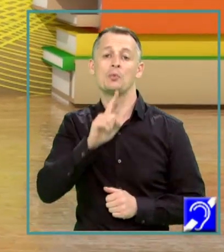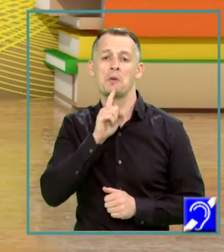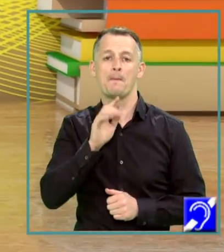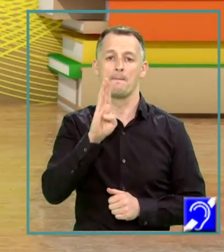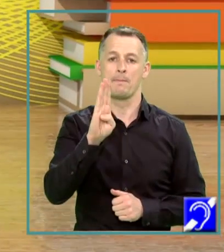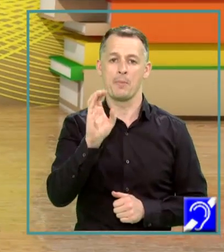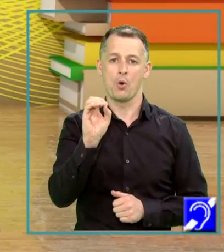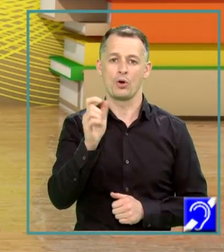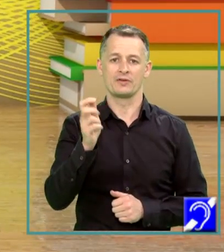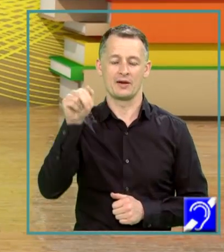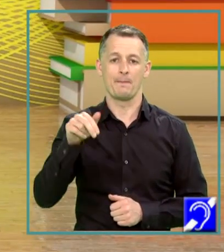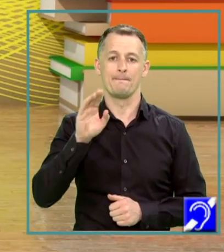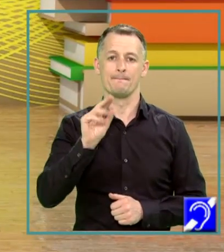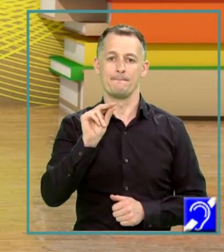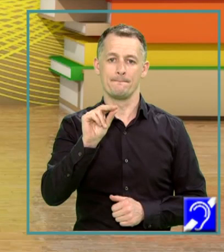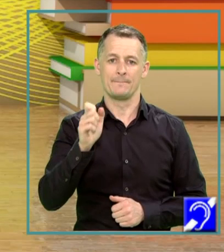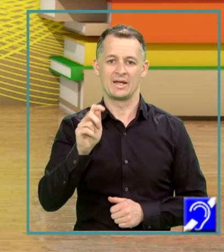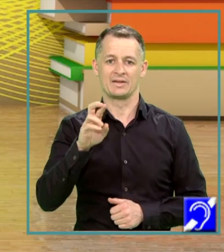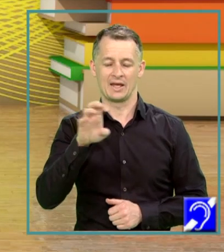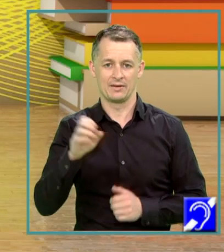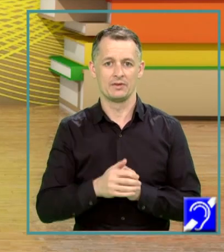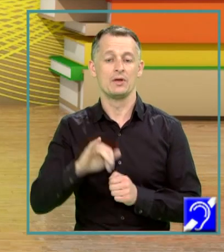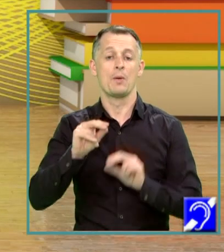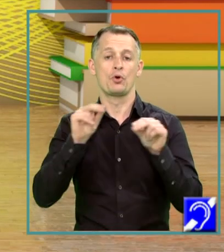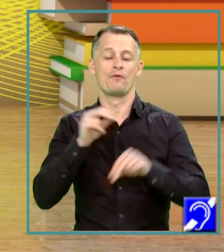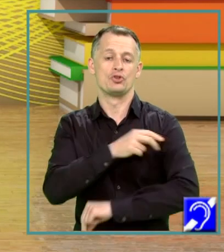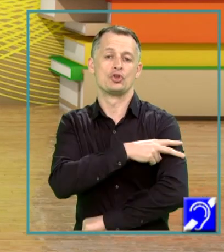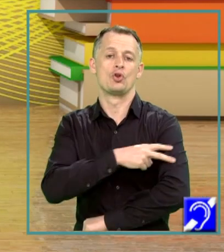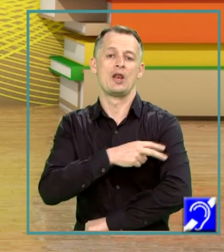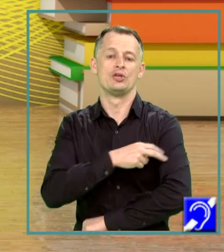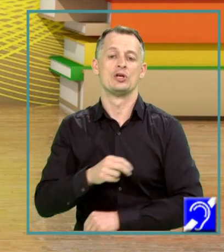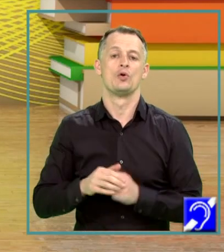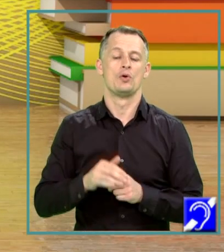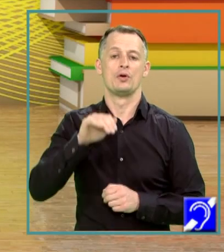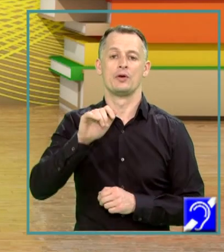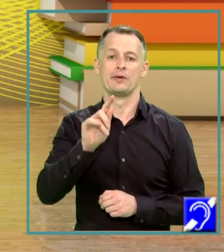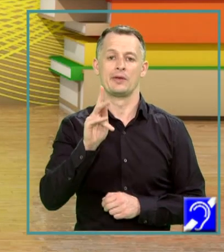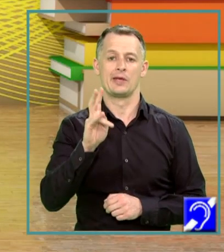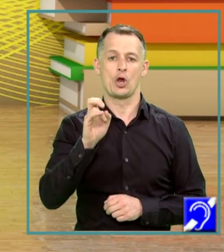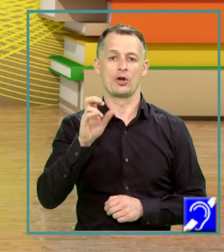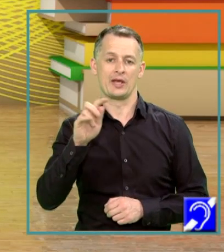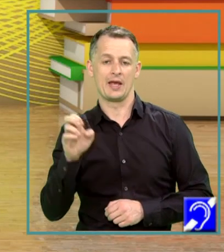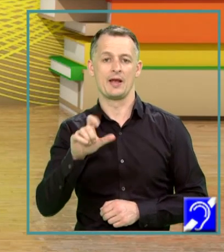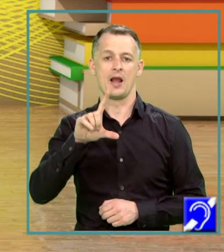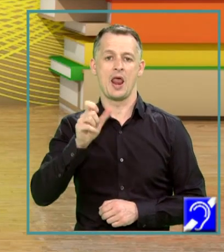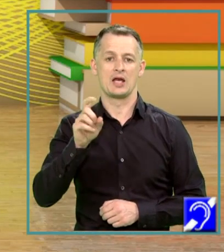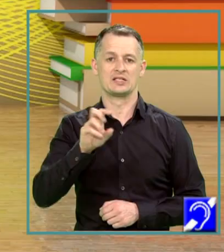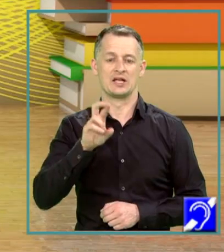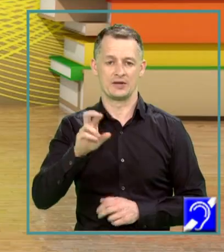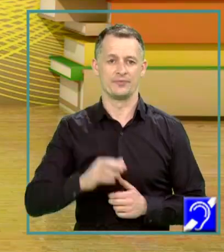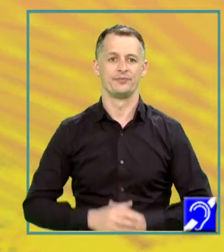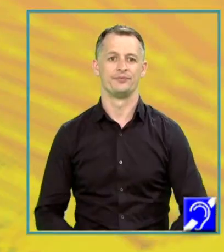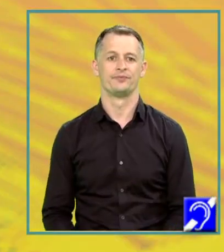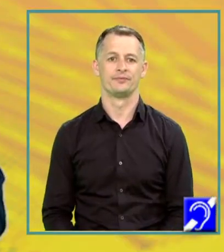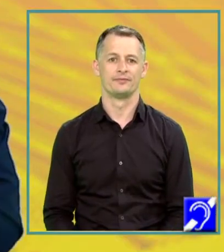Petre Sunt profesor de geografie la Colegiul Național Gheorghe Lazăr Colegiul Național Matei Basarab și Olga gudynn International School